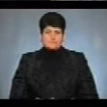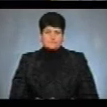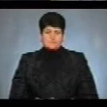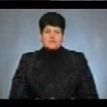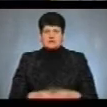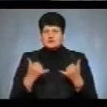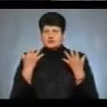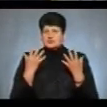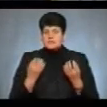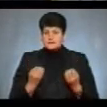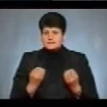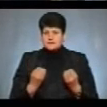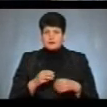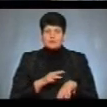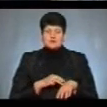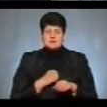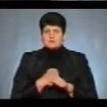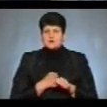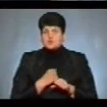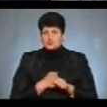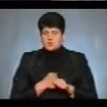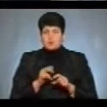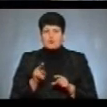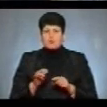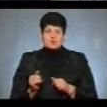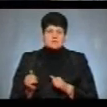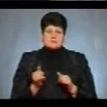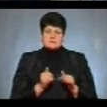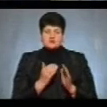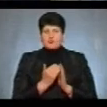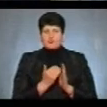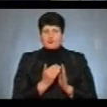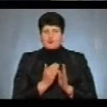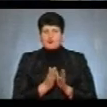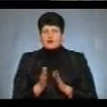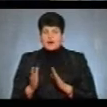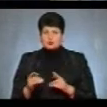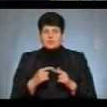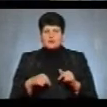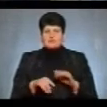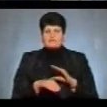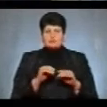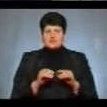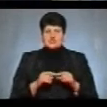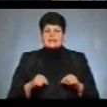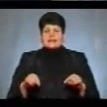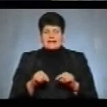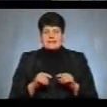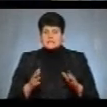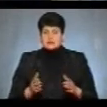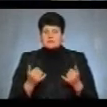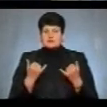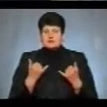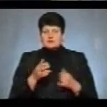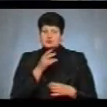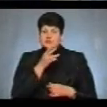На сьогоднішній день поліція працює по забезпеченню порядку на окружних виборчих дільницях. На даний час